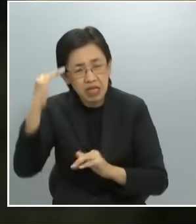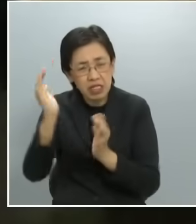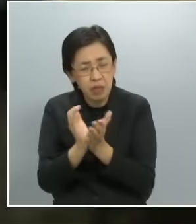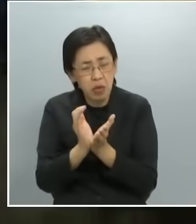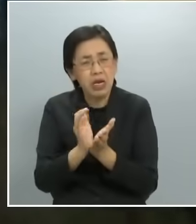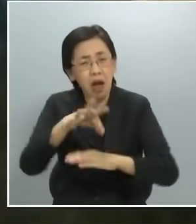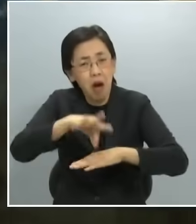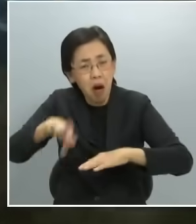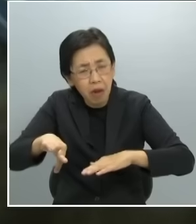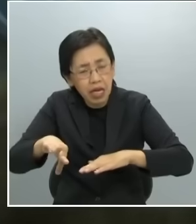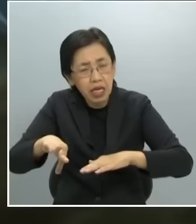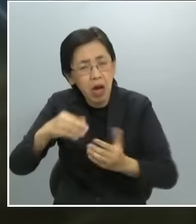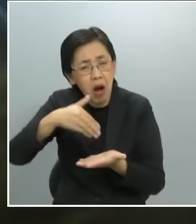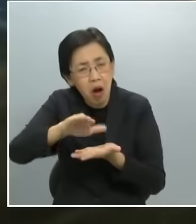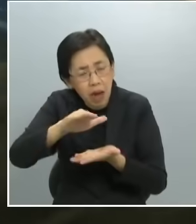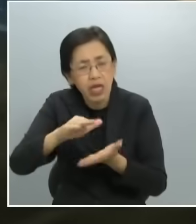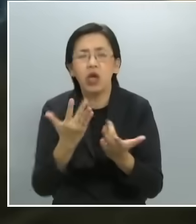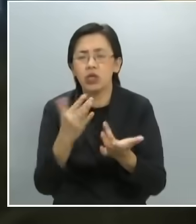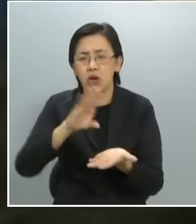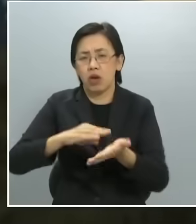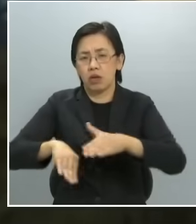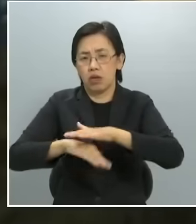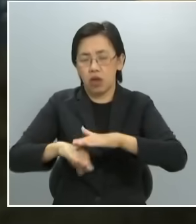ขึ้นอยู่กับพยานหลักฐานค่ะ